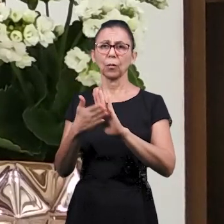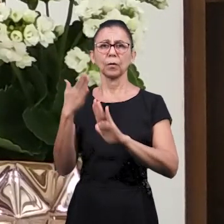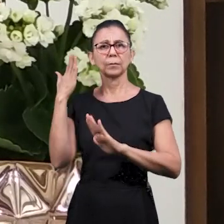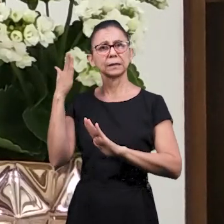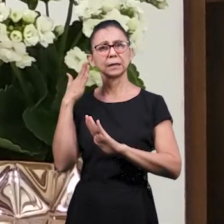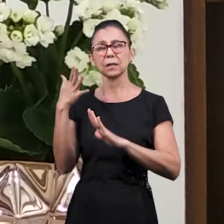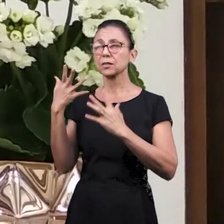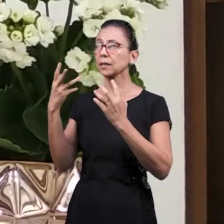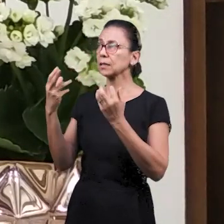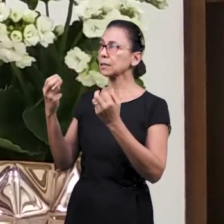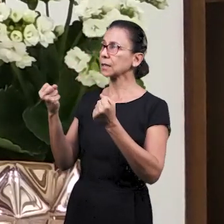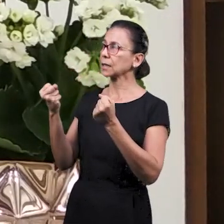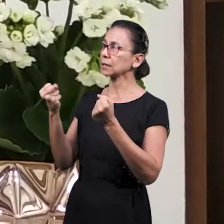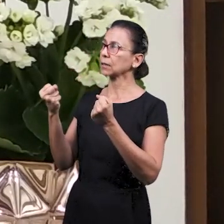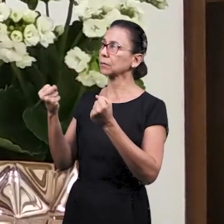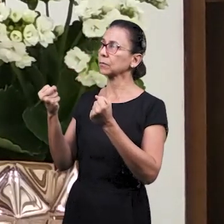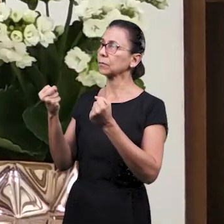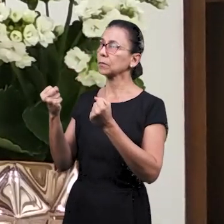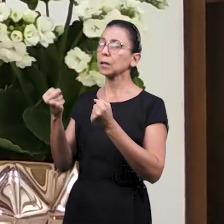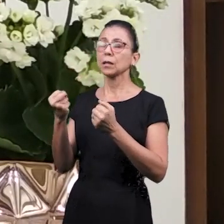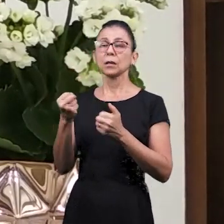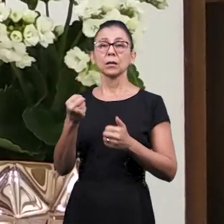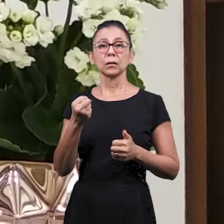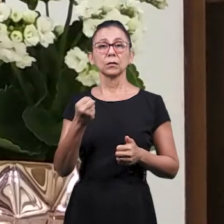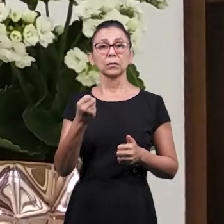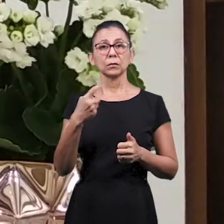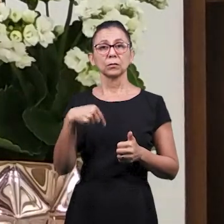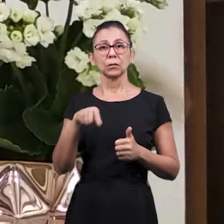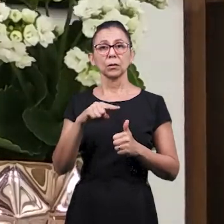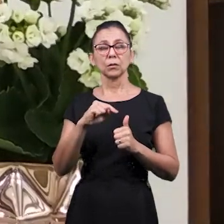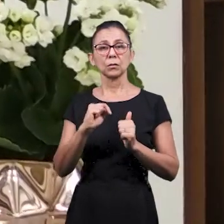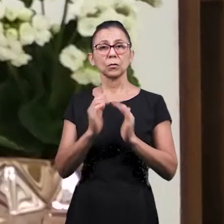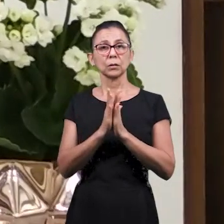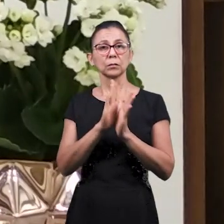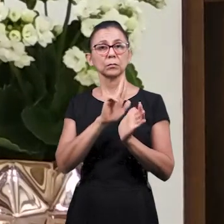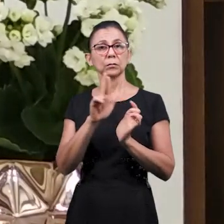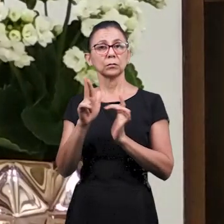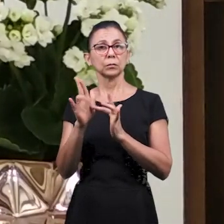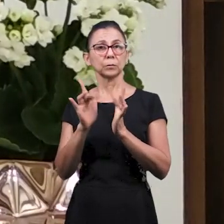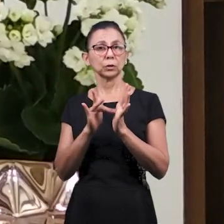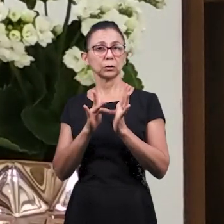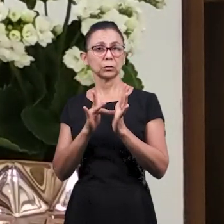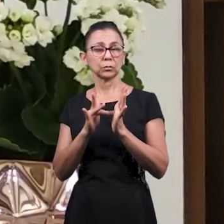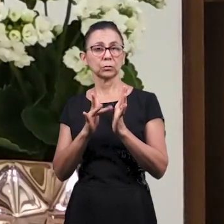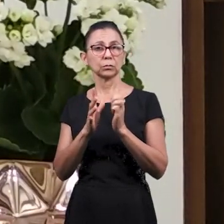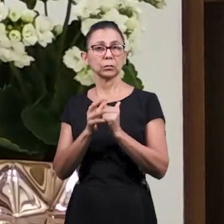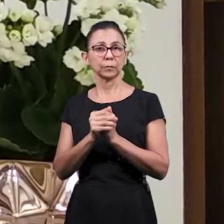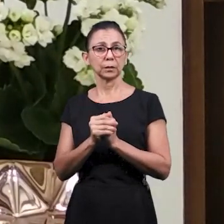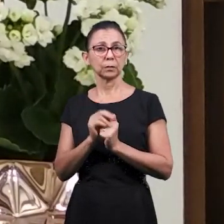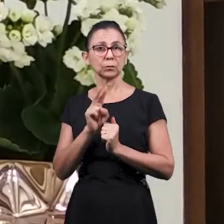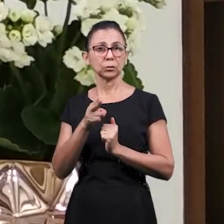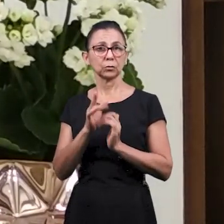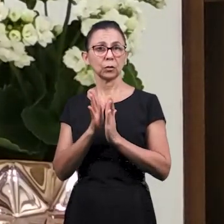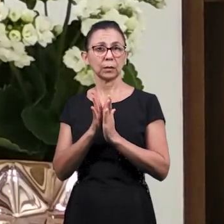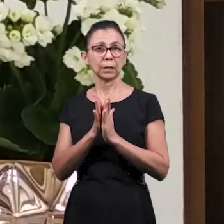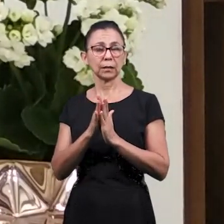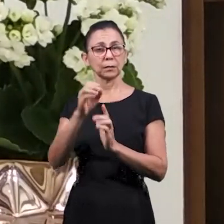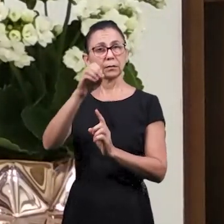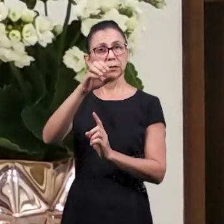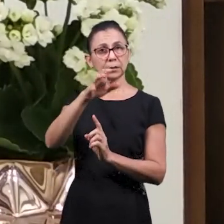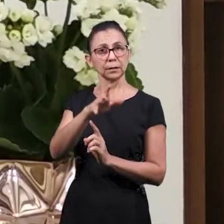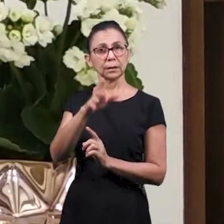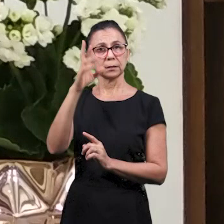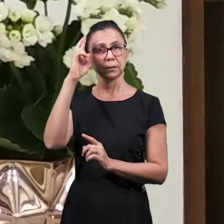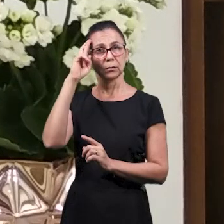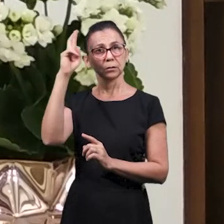Твоей славы, ибо мы молимся во имя Господа Иисуса. И благодарим Тебя и молимся,